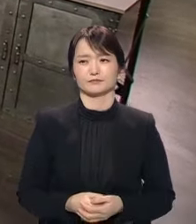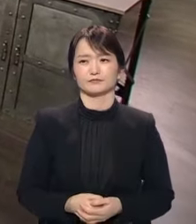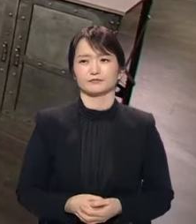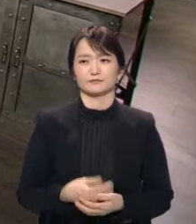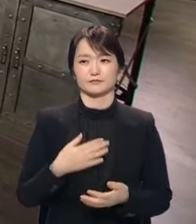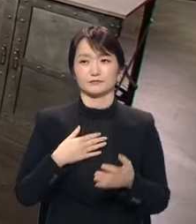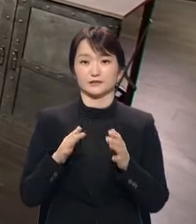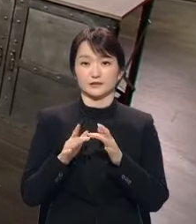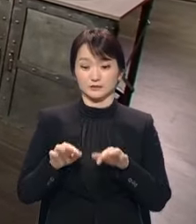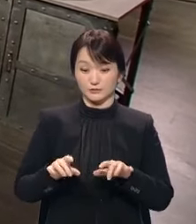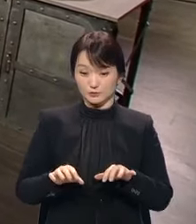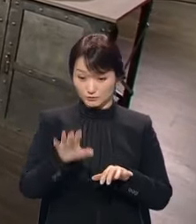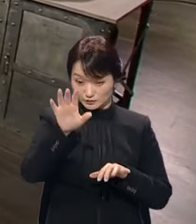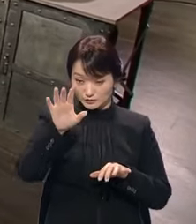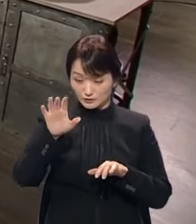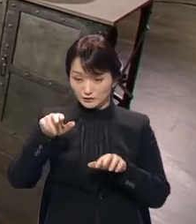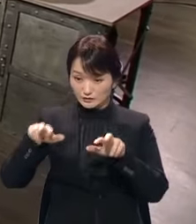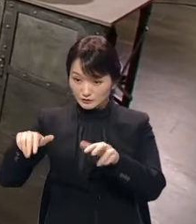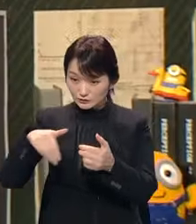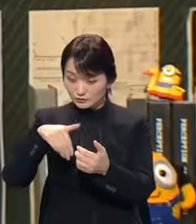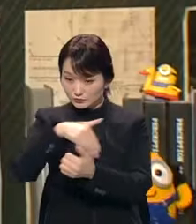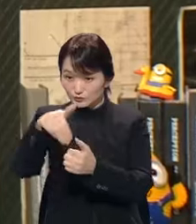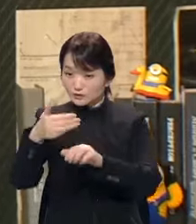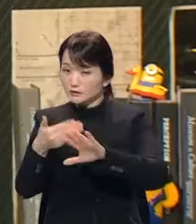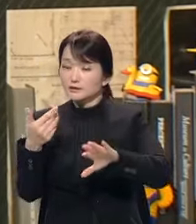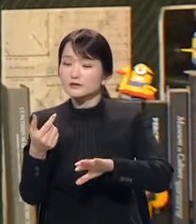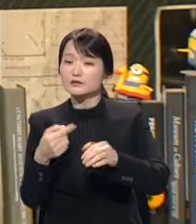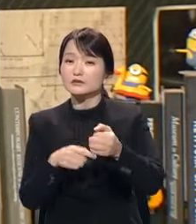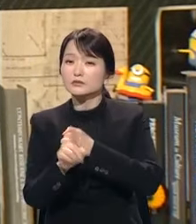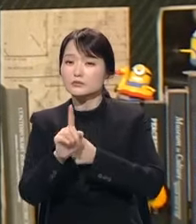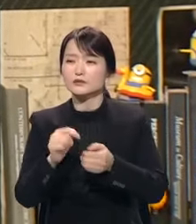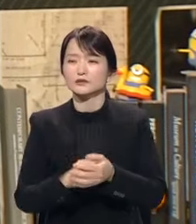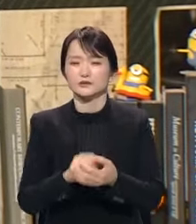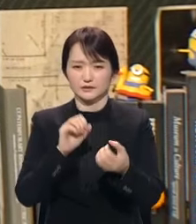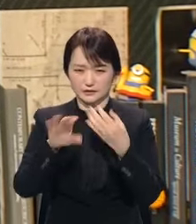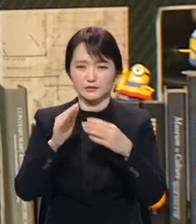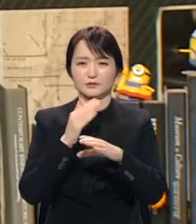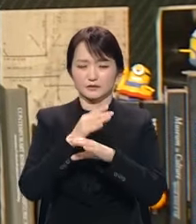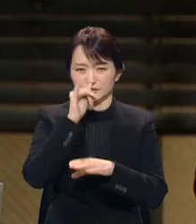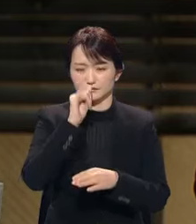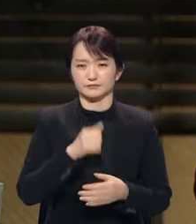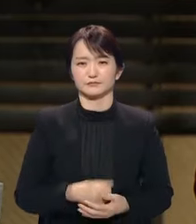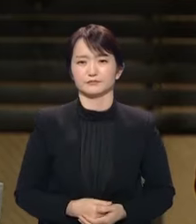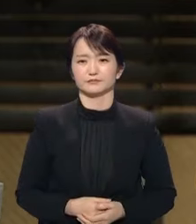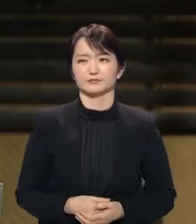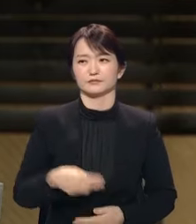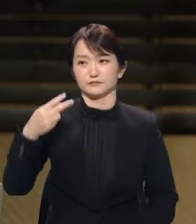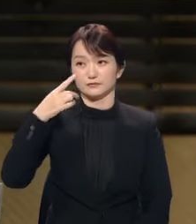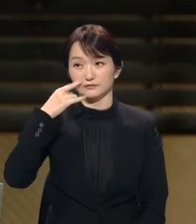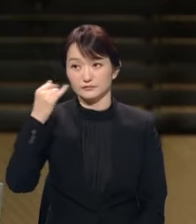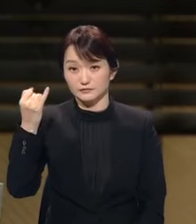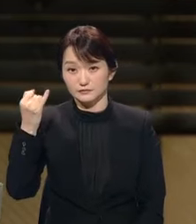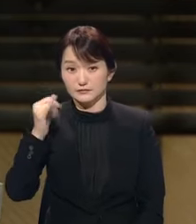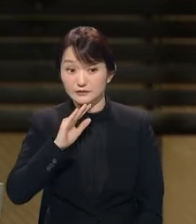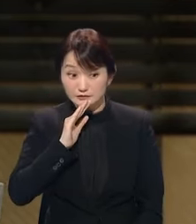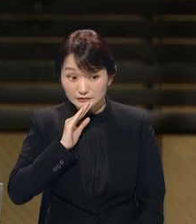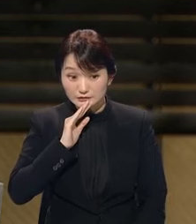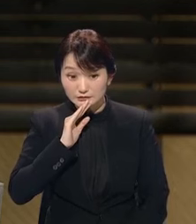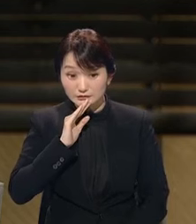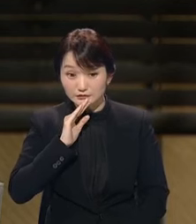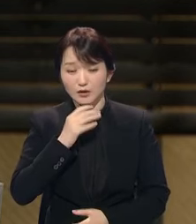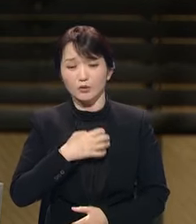좀 분위기가 다르다는 게 X도 좀 있어요. 네. 자, 백 변호사님. 그러니까 저는 시어머니가 진짜 진심으로 좀 걱정이